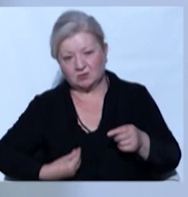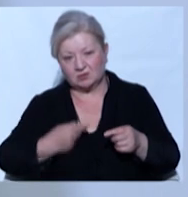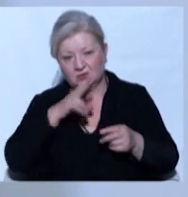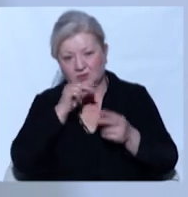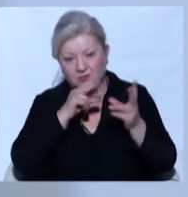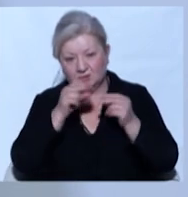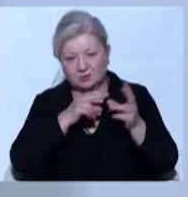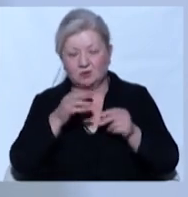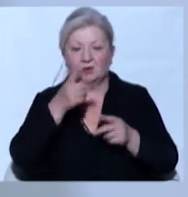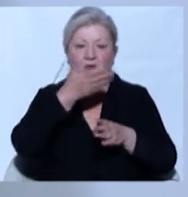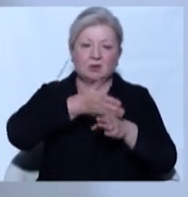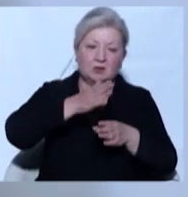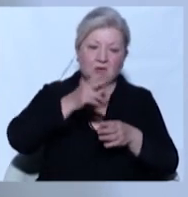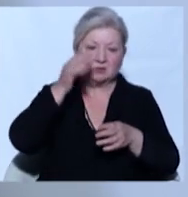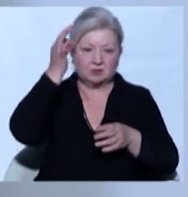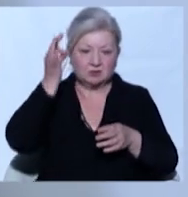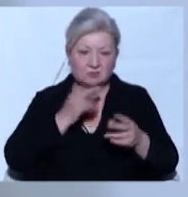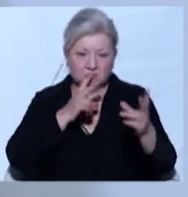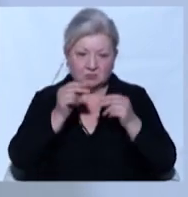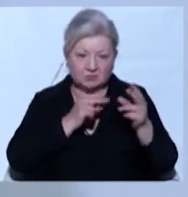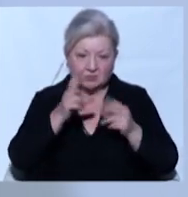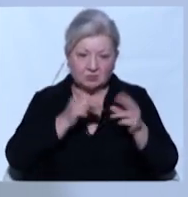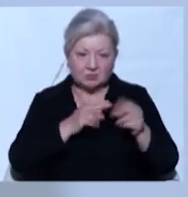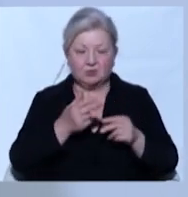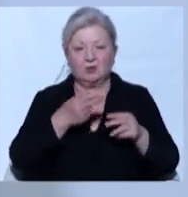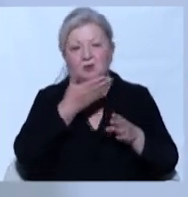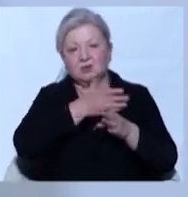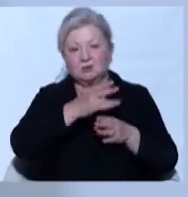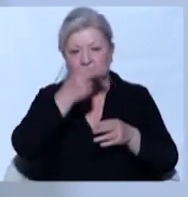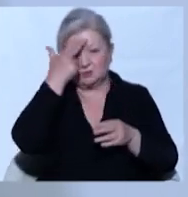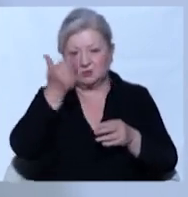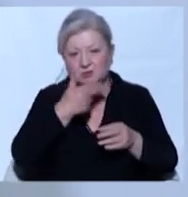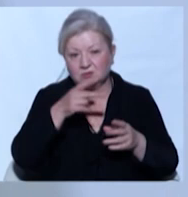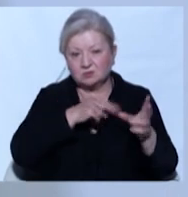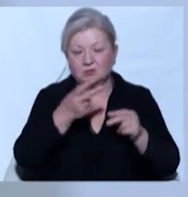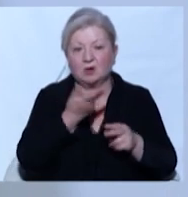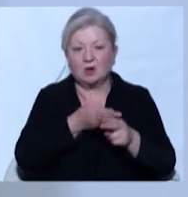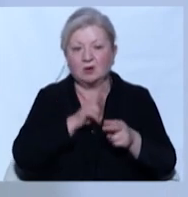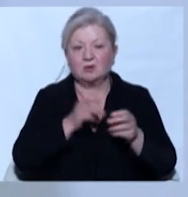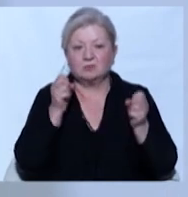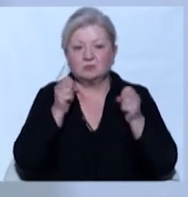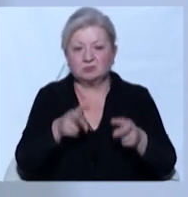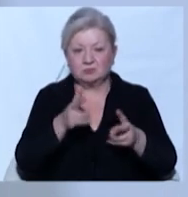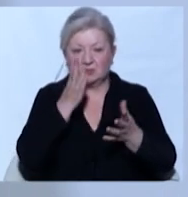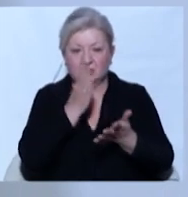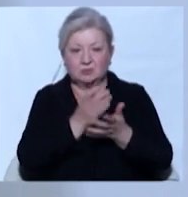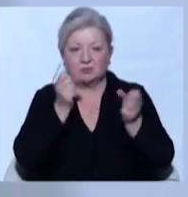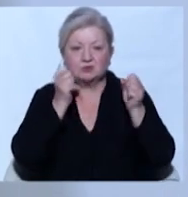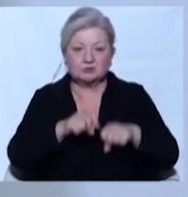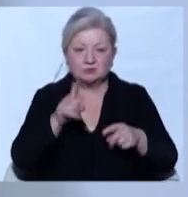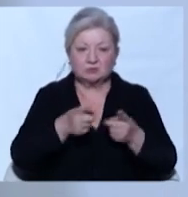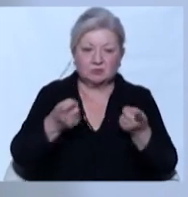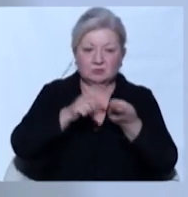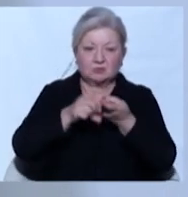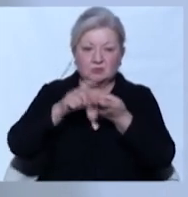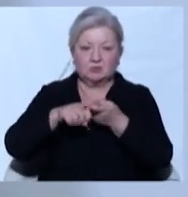ნაწილი თავისთავად როტერმანულ ენაზეც საუბრობს და ნაწილი იტალიურს და ამიტომ იმის საფრთხე რომ ეს შესაძლოა სულაც არ ყოფილიყო რაღაცა